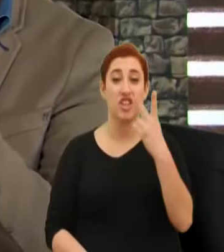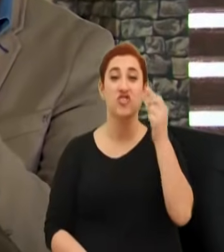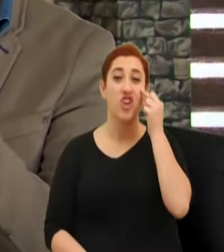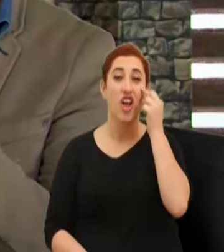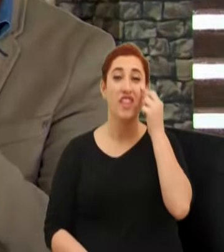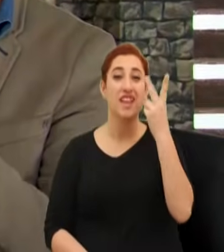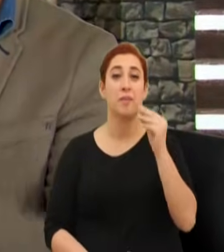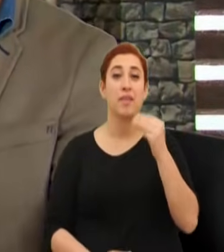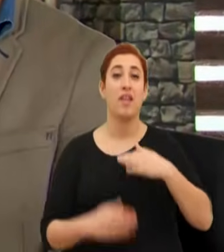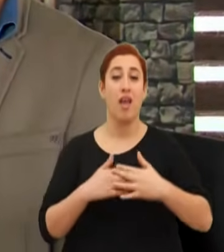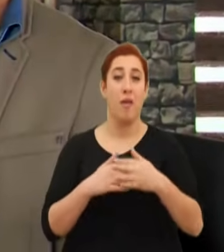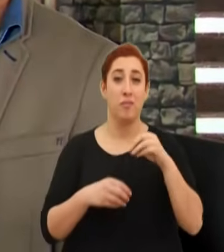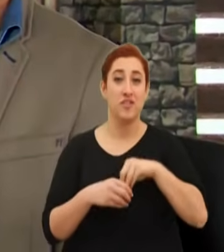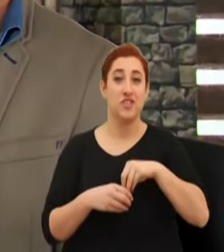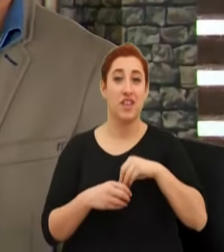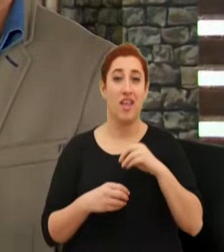iki minik yavrunun